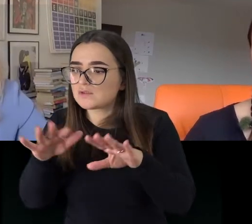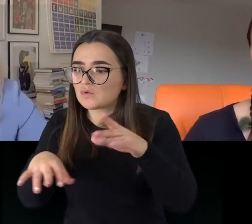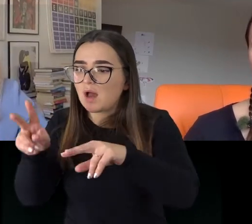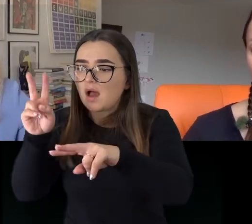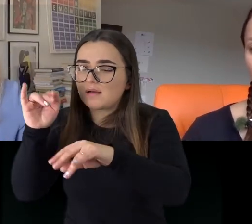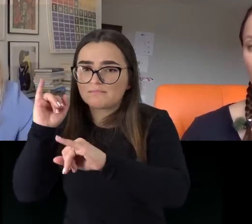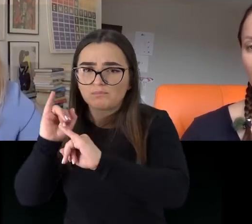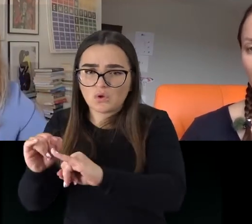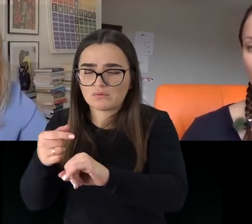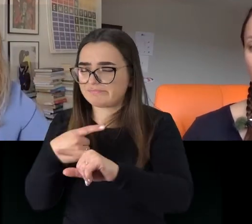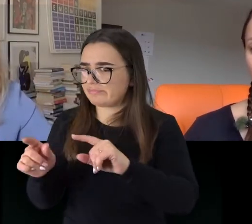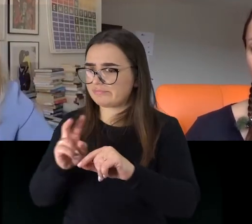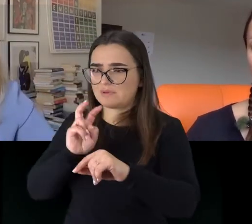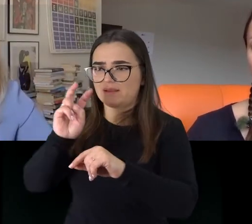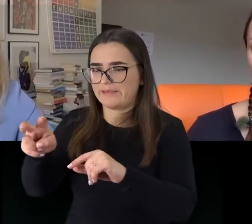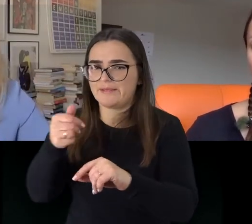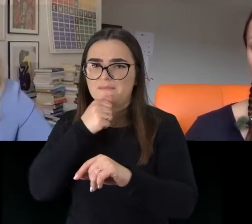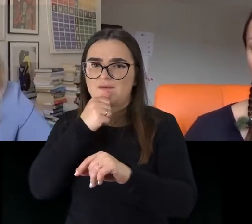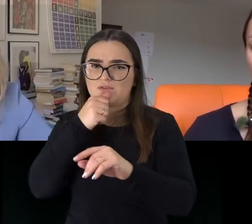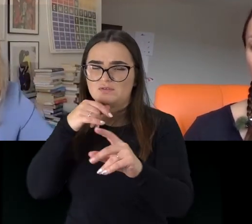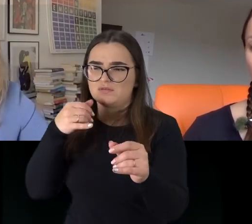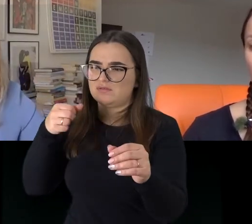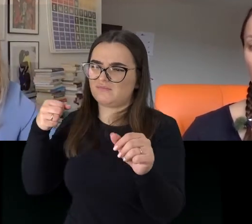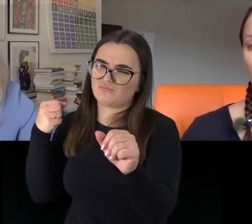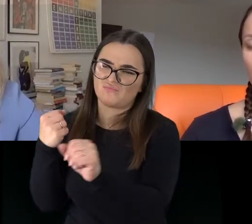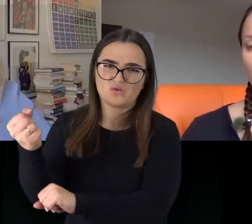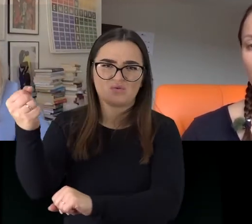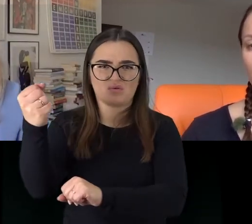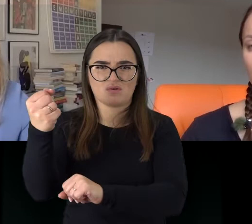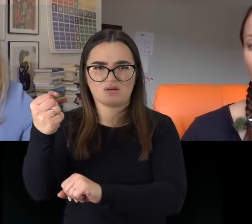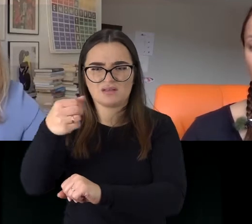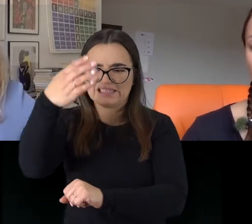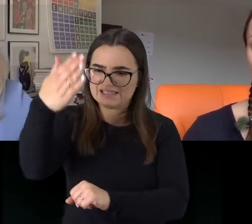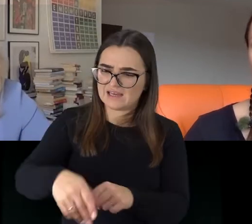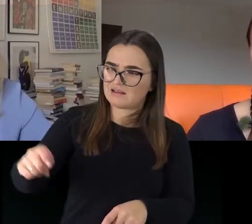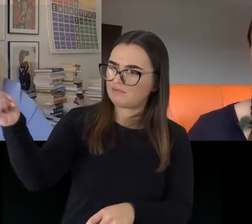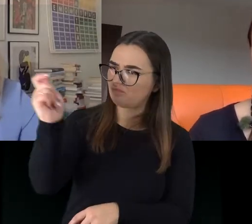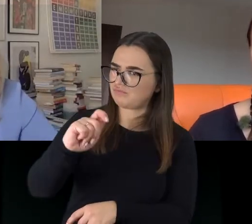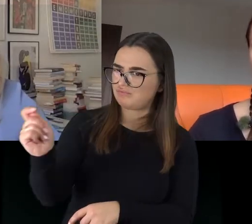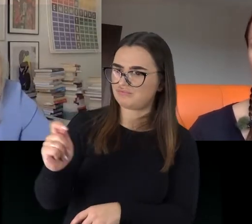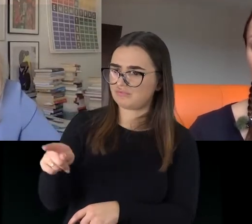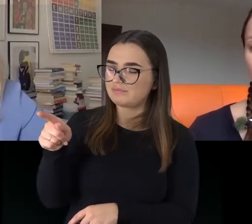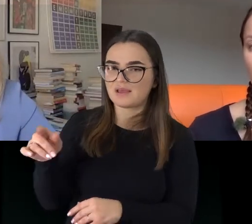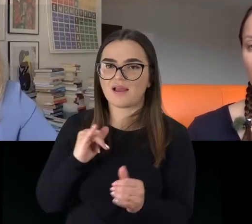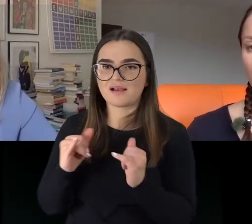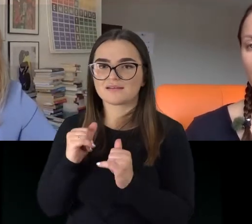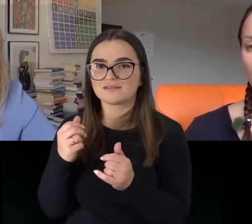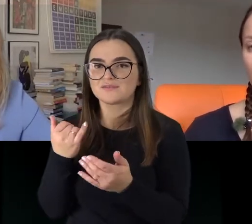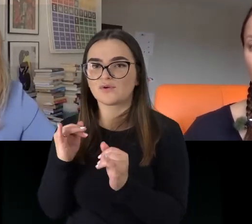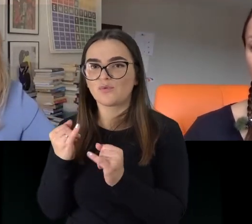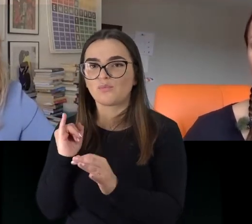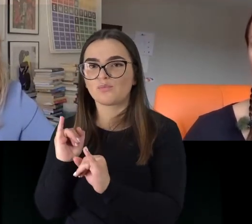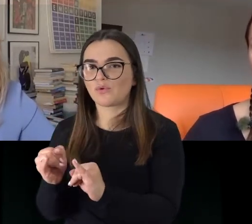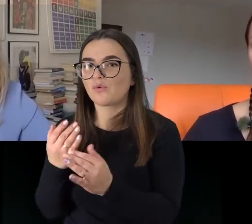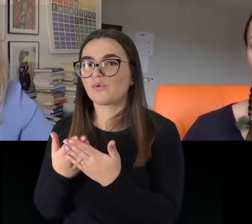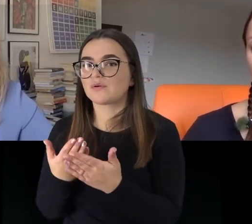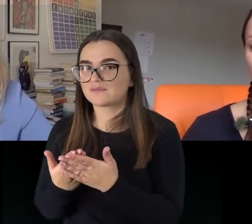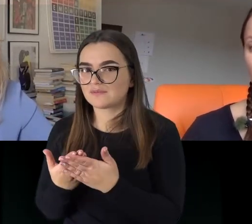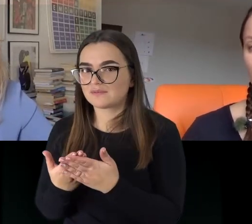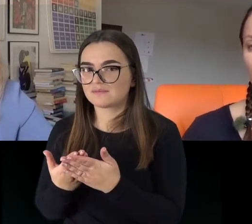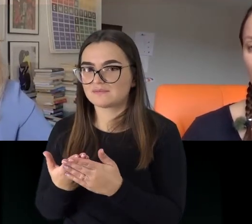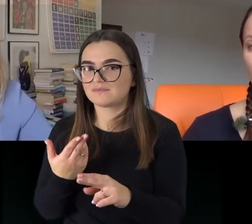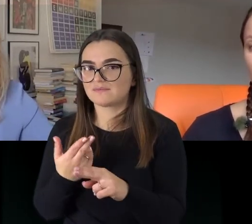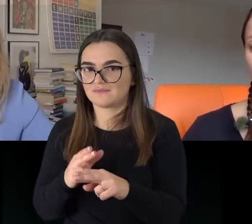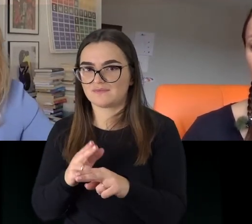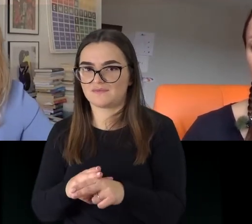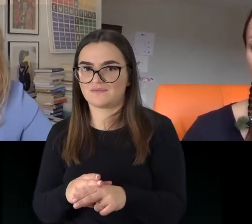guašą, trenkia kumščiu, kreida ten, nežinau, išmozoja sienas. Kodėl taip daro? Vėlgi prisiema visą krūvį,